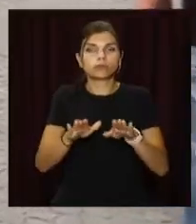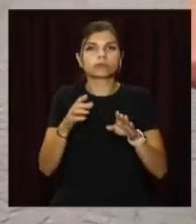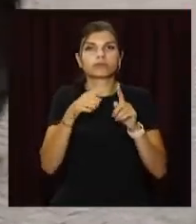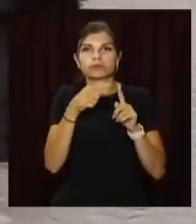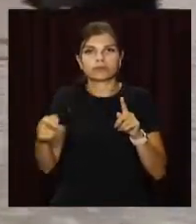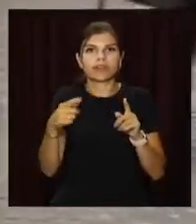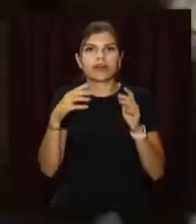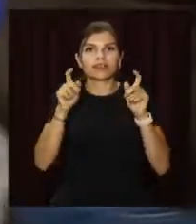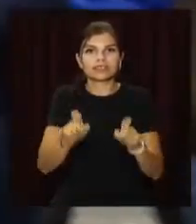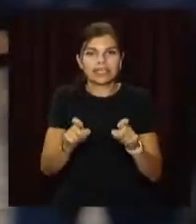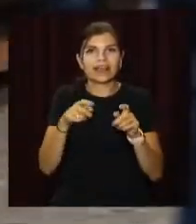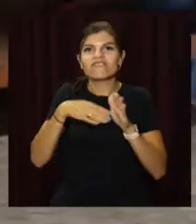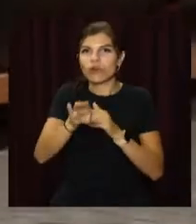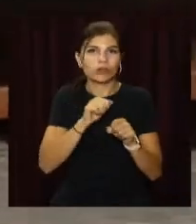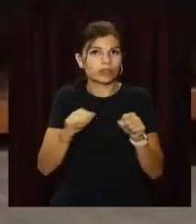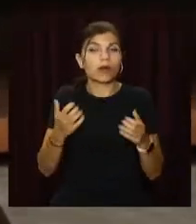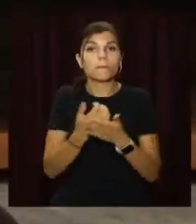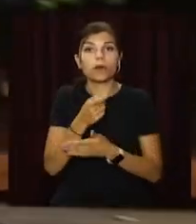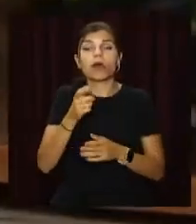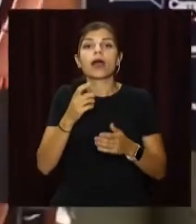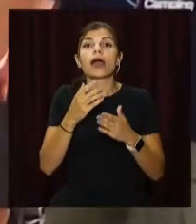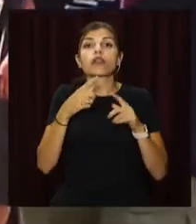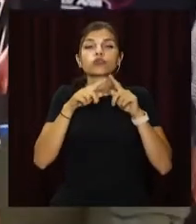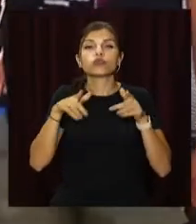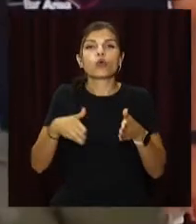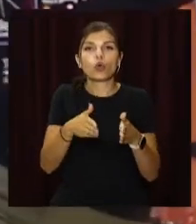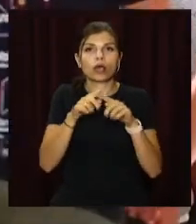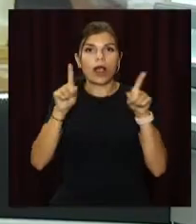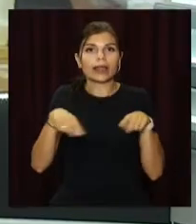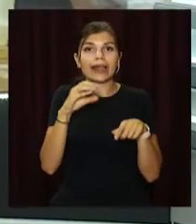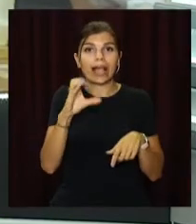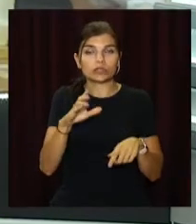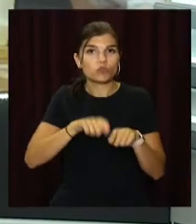умови в'їзду до кожної країни можна в дорожній карті ЄС.